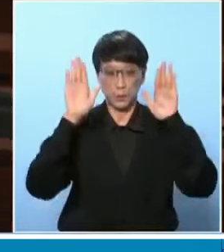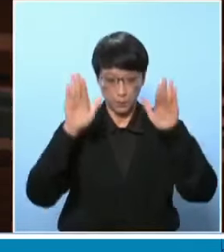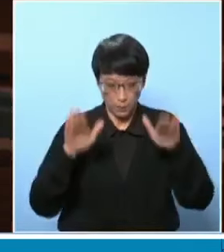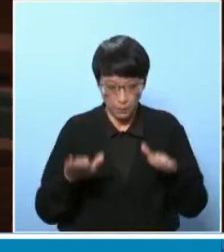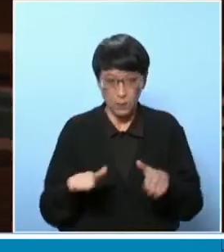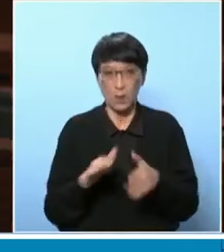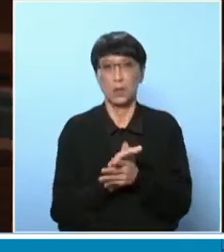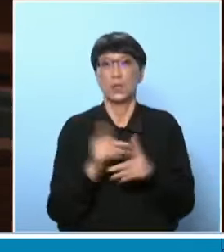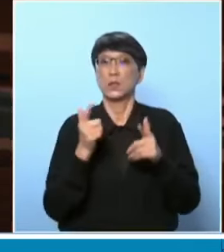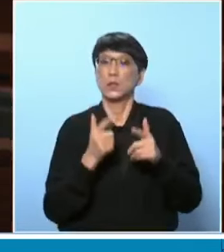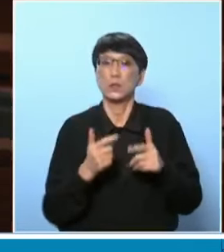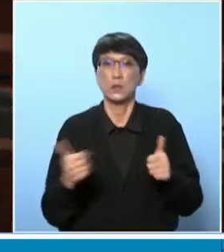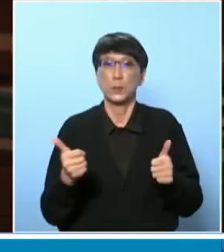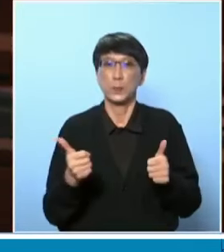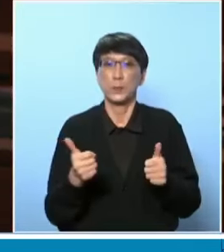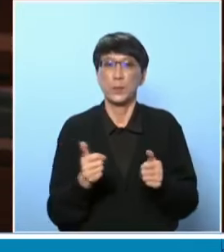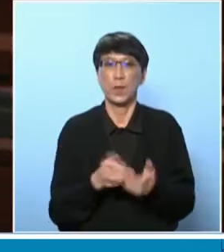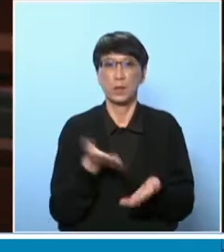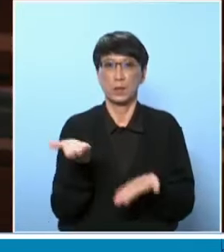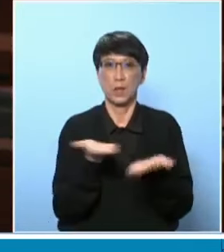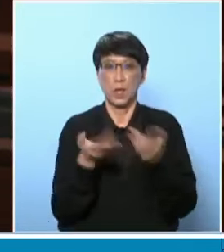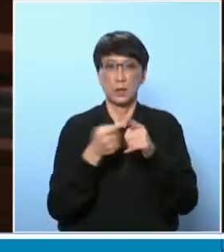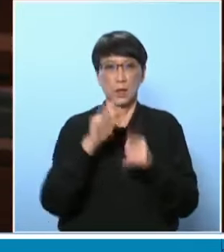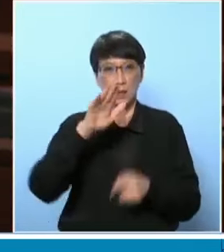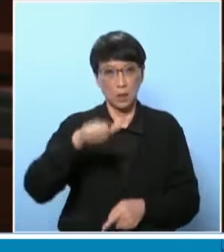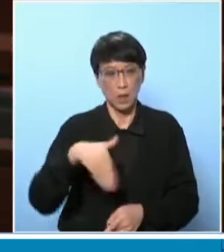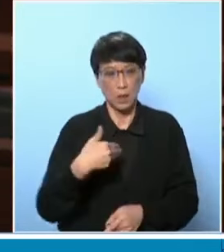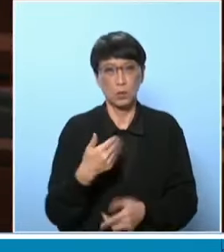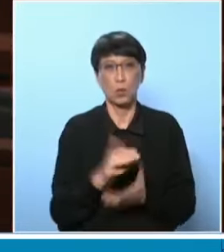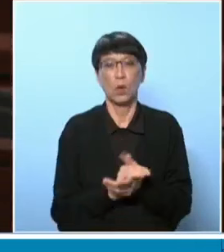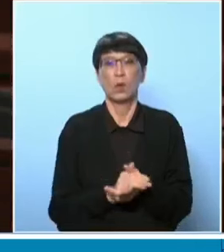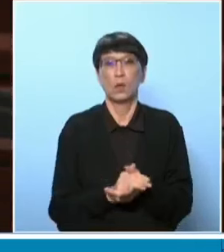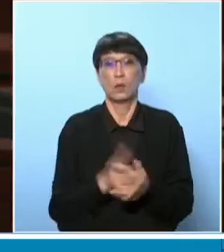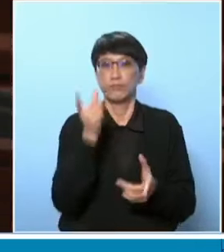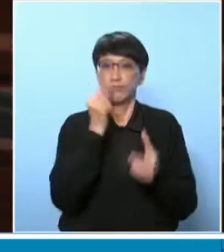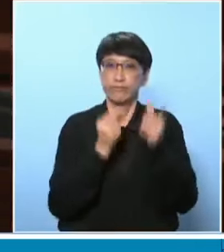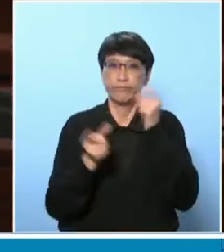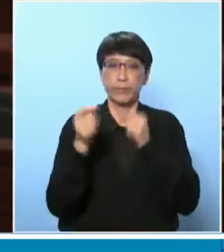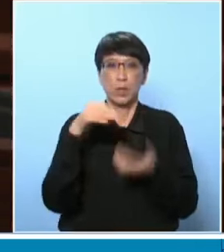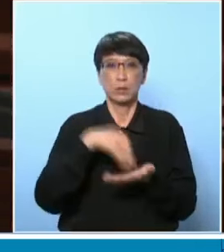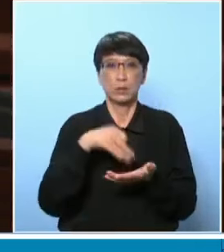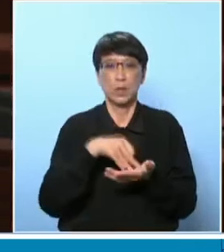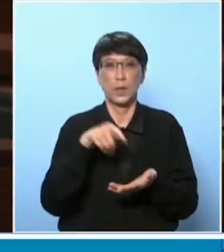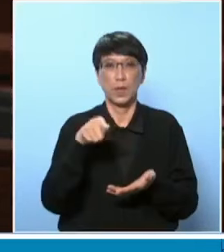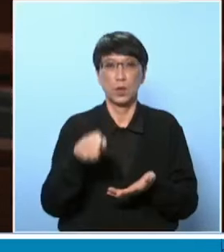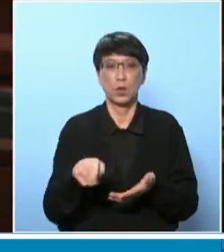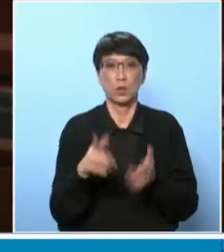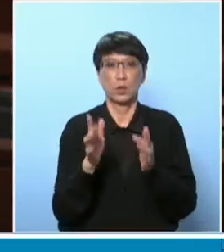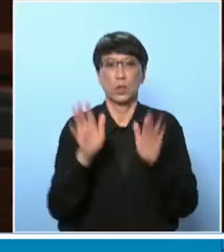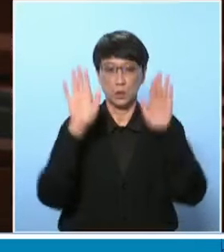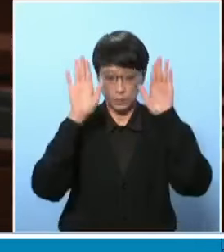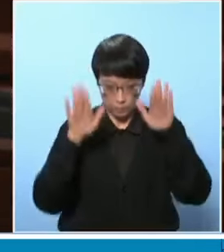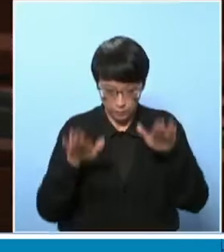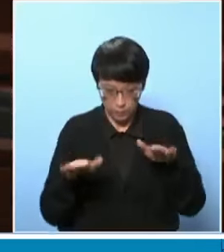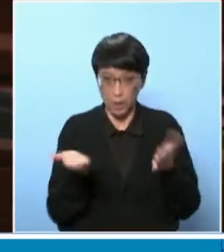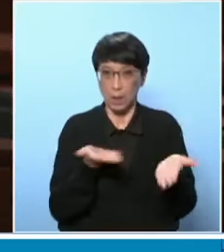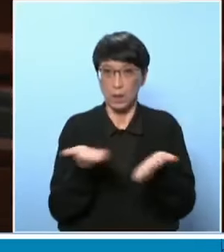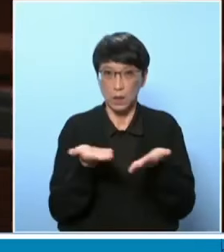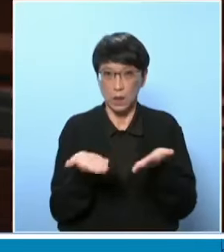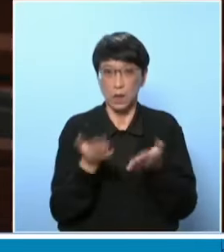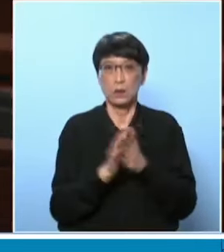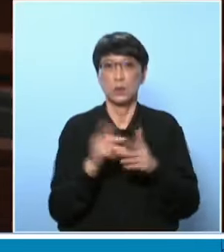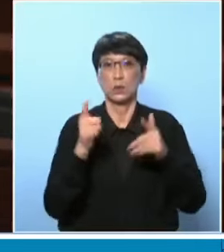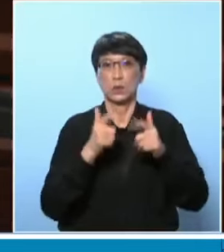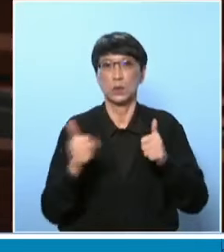善的，令到穆斯林旅客能夠有良好嘅旅行體驗，亦都可以能夠參與佢哋啲宗教嘅啲儀式咧，可以得到適當嘅平